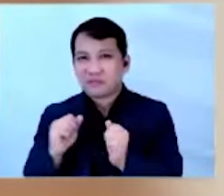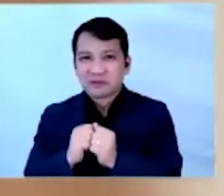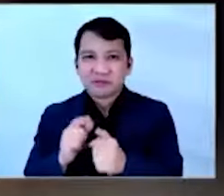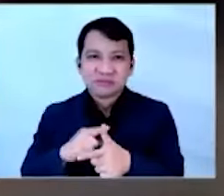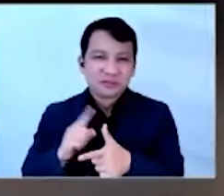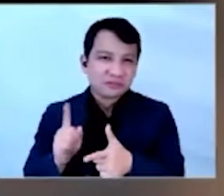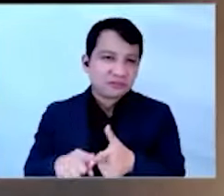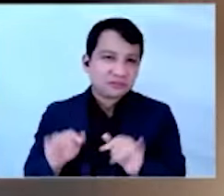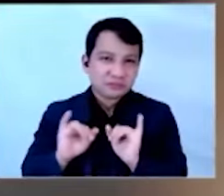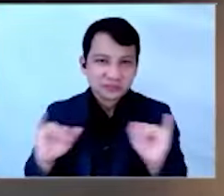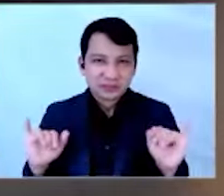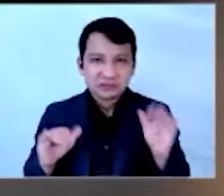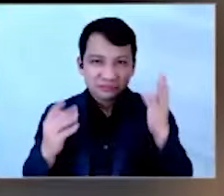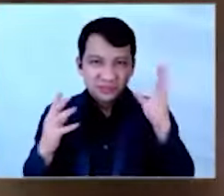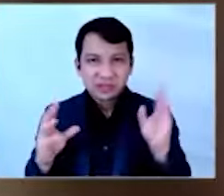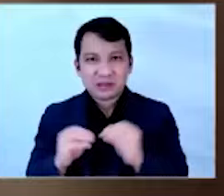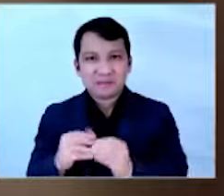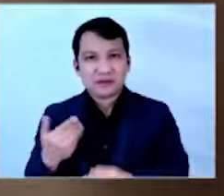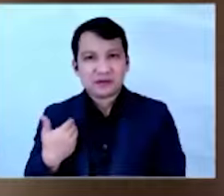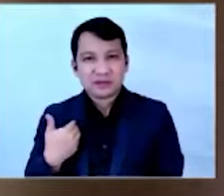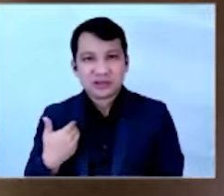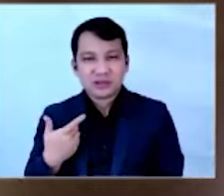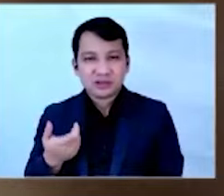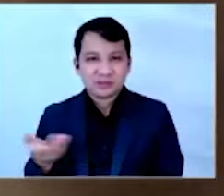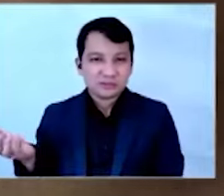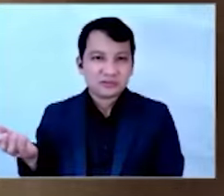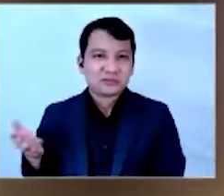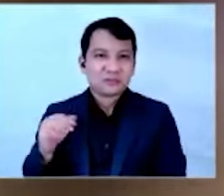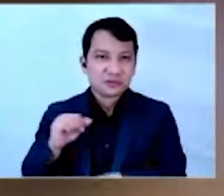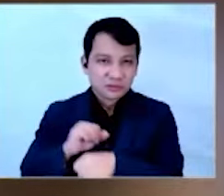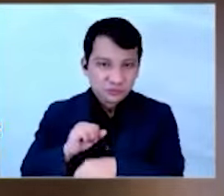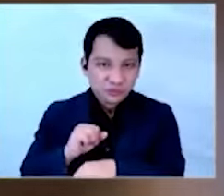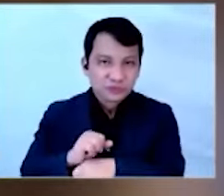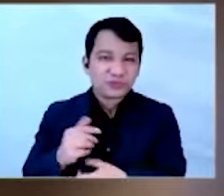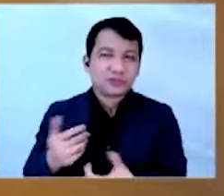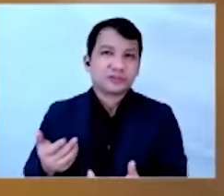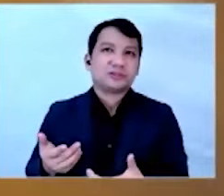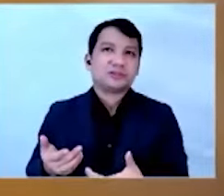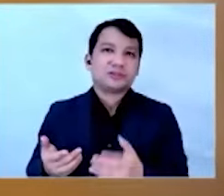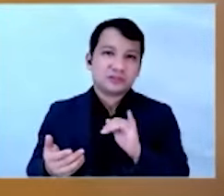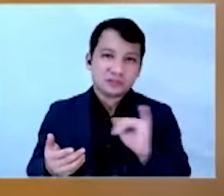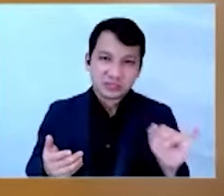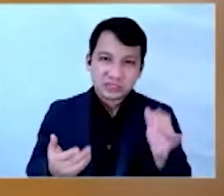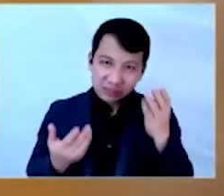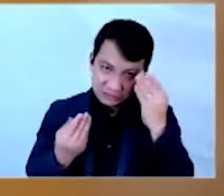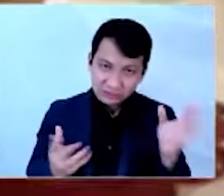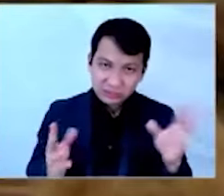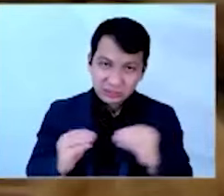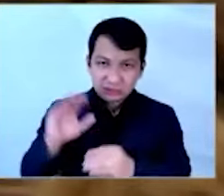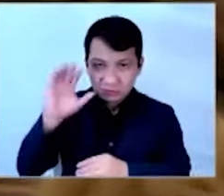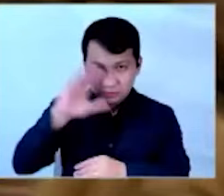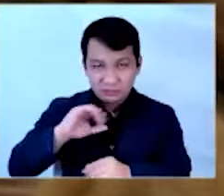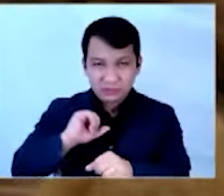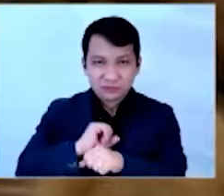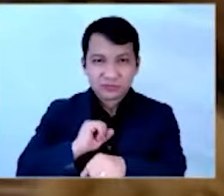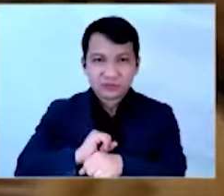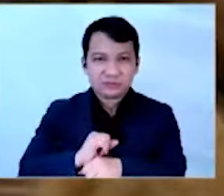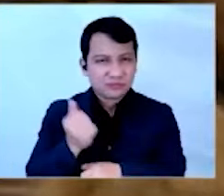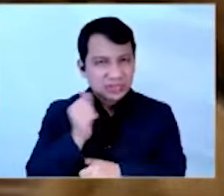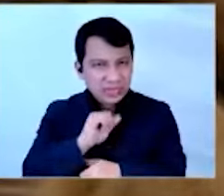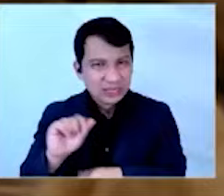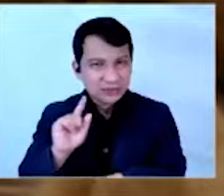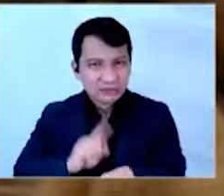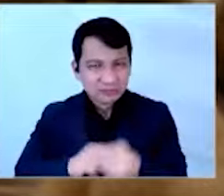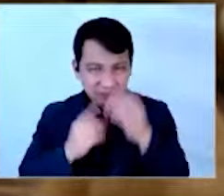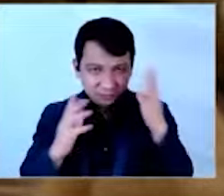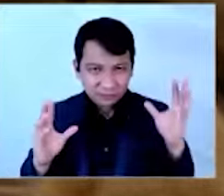yung mga nagtatrabaho, yung iba na gusto maghanap ng trabaho. Basta anything na pagka may